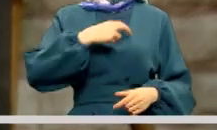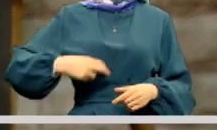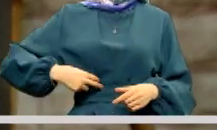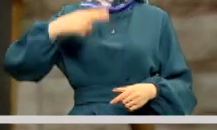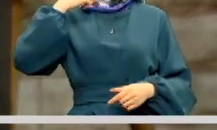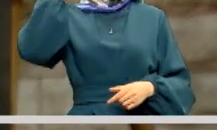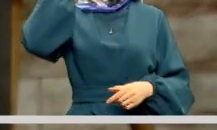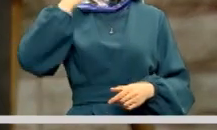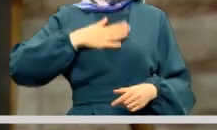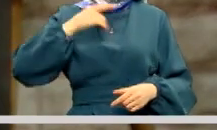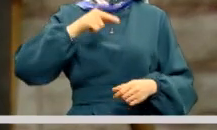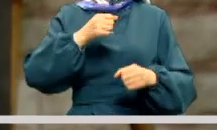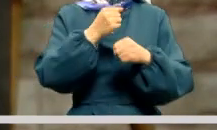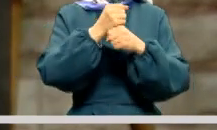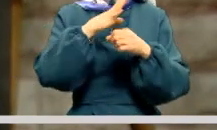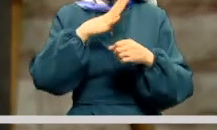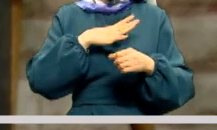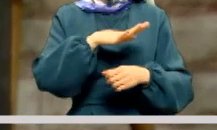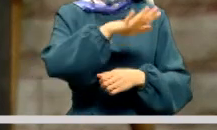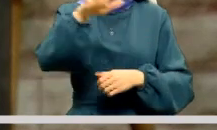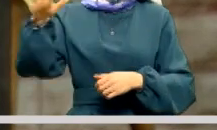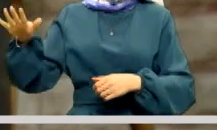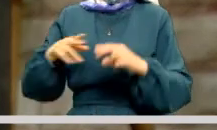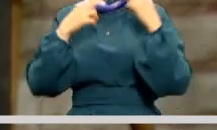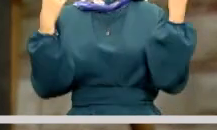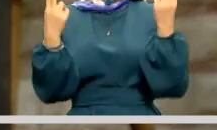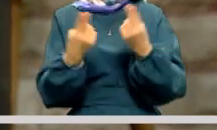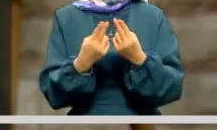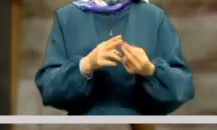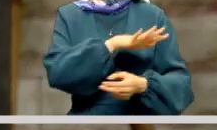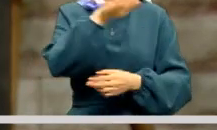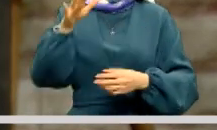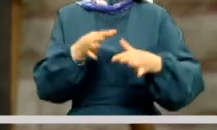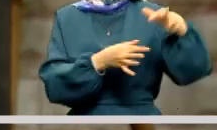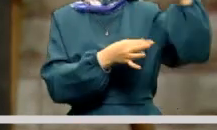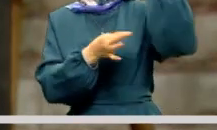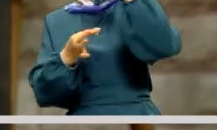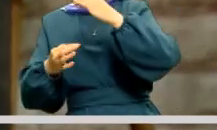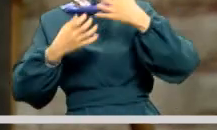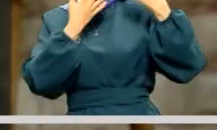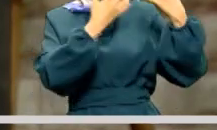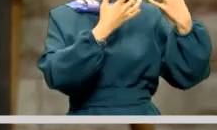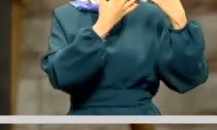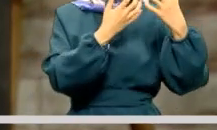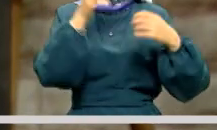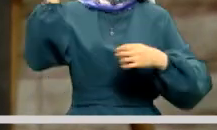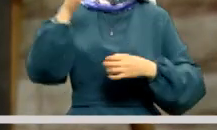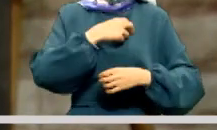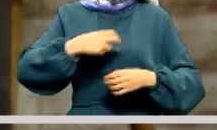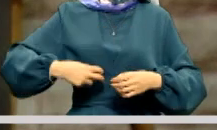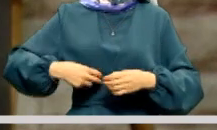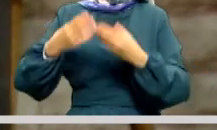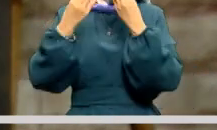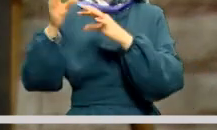bütün alemlere sadece Müslümanlara değil bakın Bütün dünyaya bütün insanlığa rahmet peygamberi olarak gönderilmiş